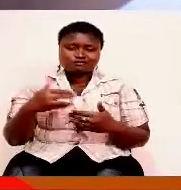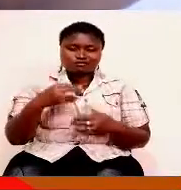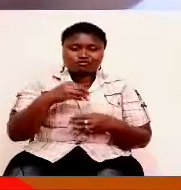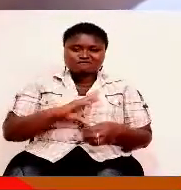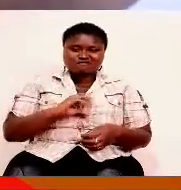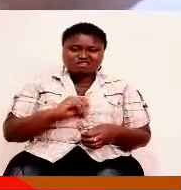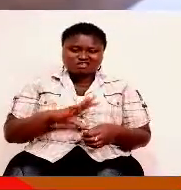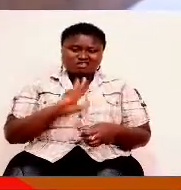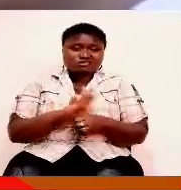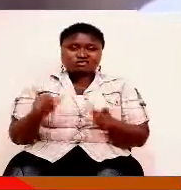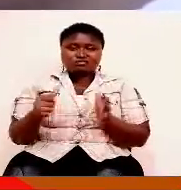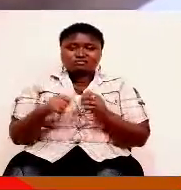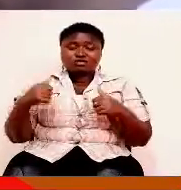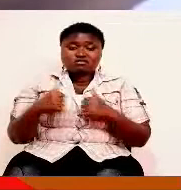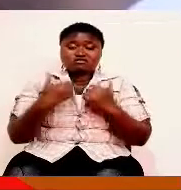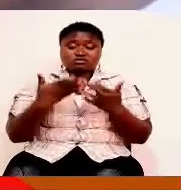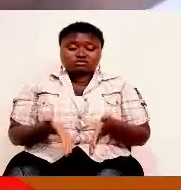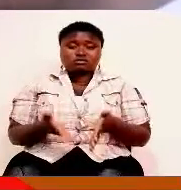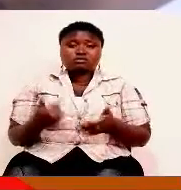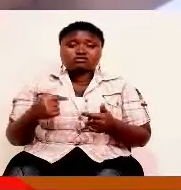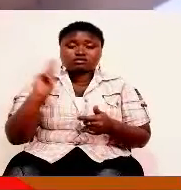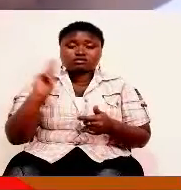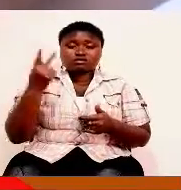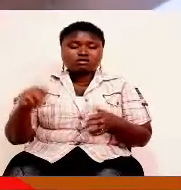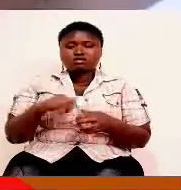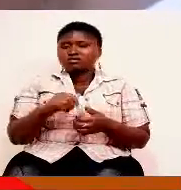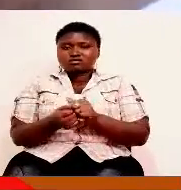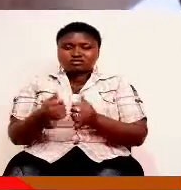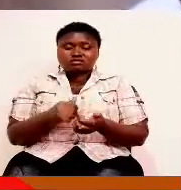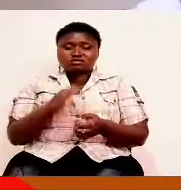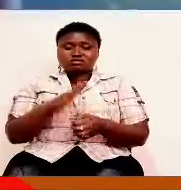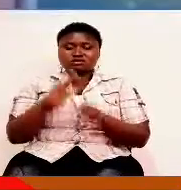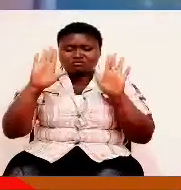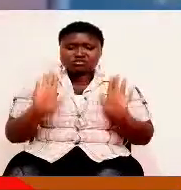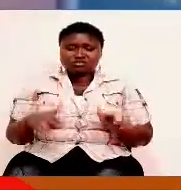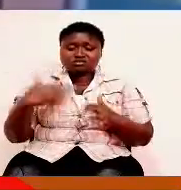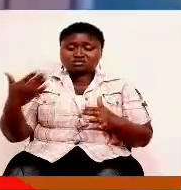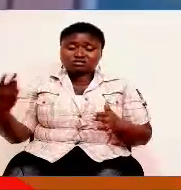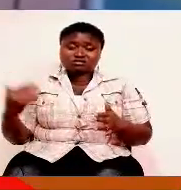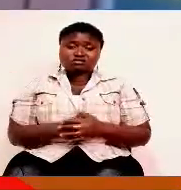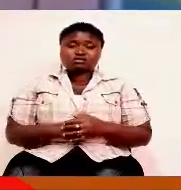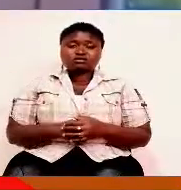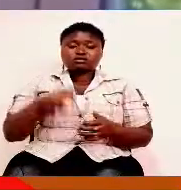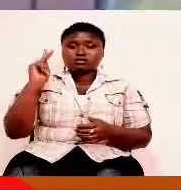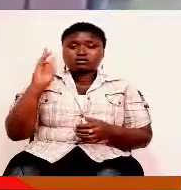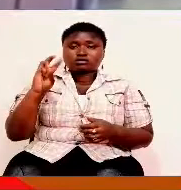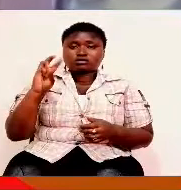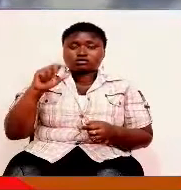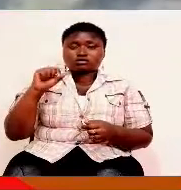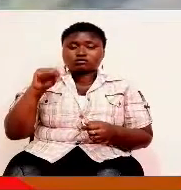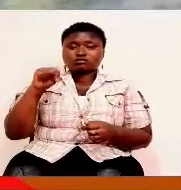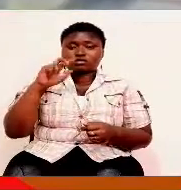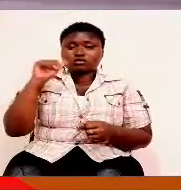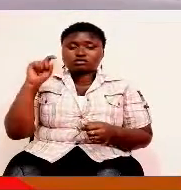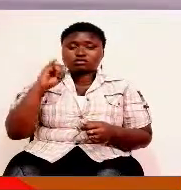hii, ambapo kuangekuwa wanashughulikia masuala mengine ya muhimu zaidi kutumikia nchi hii. Kimani Gojiri nioletie mudhamaki wa